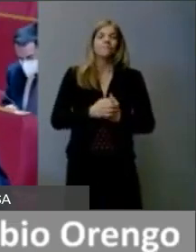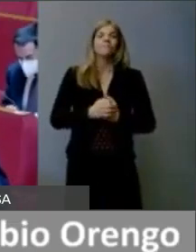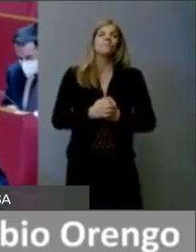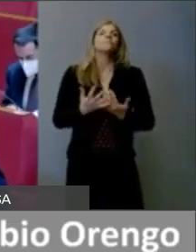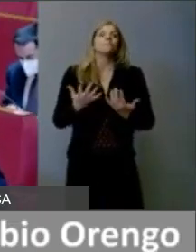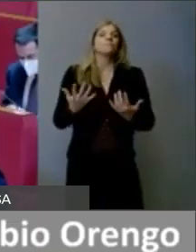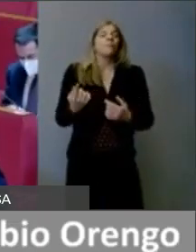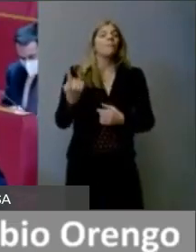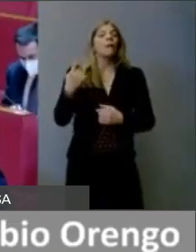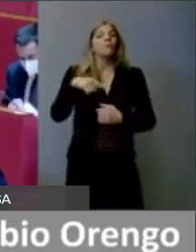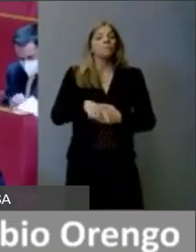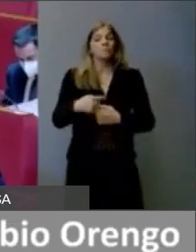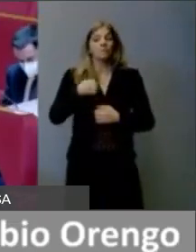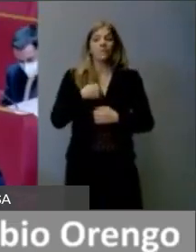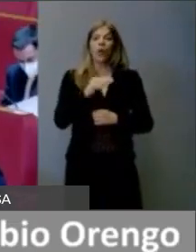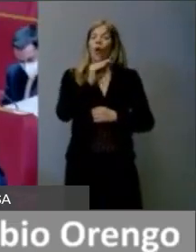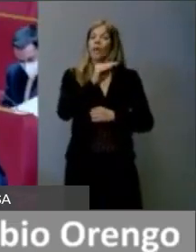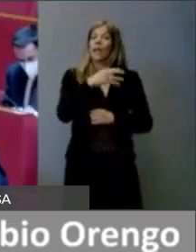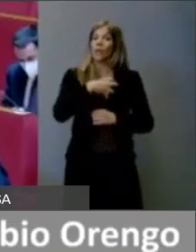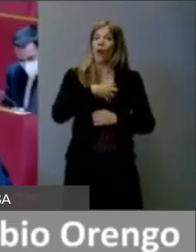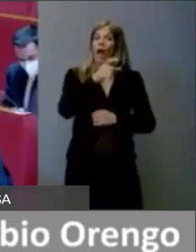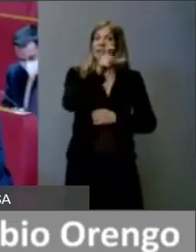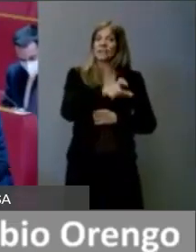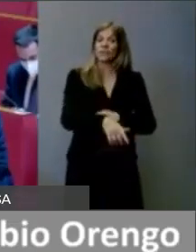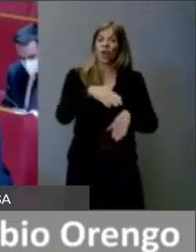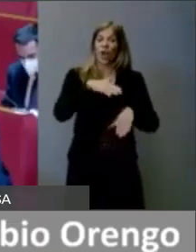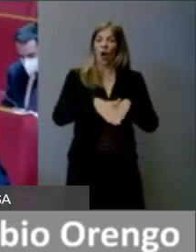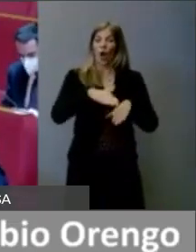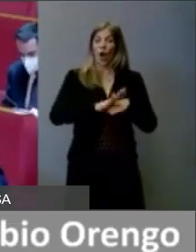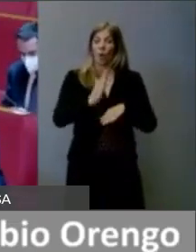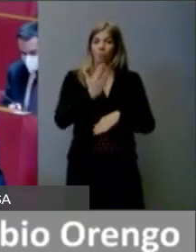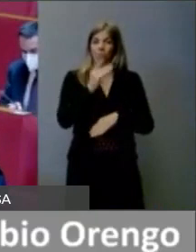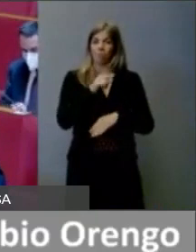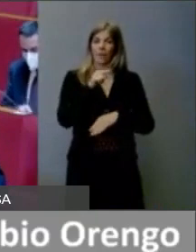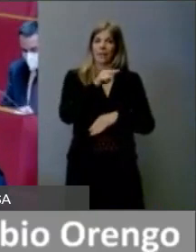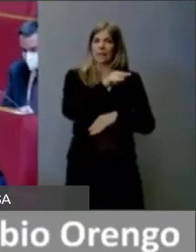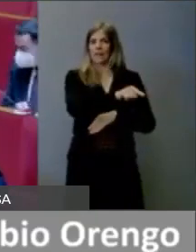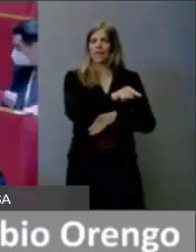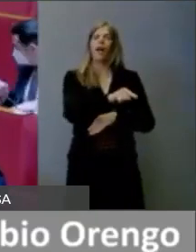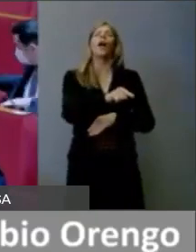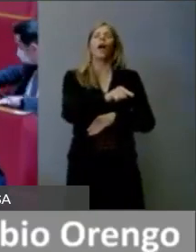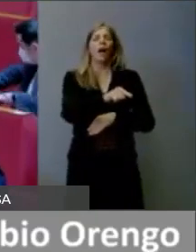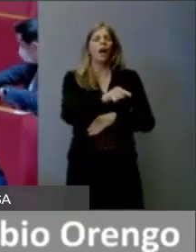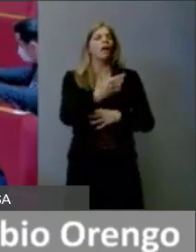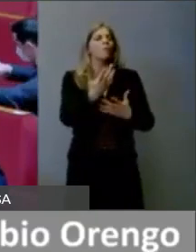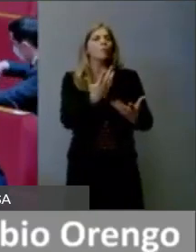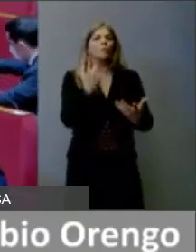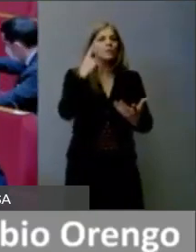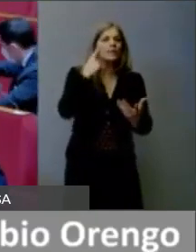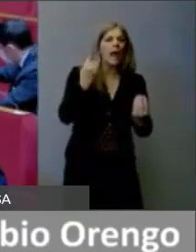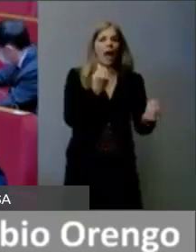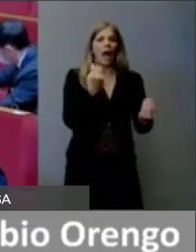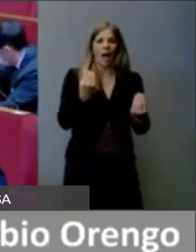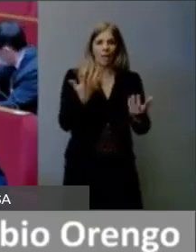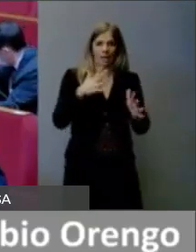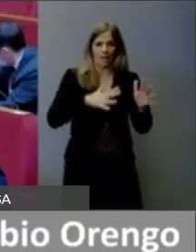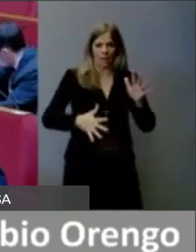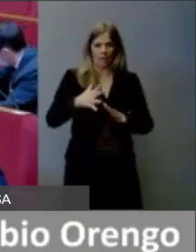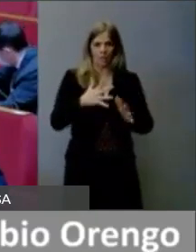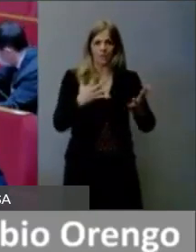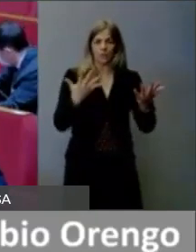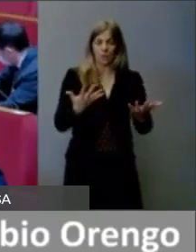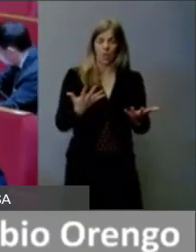io chiedo all'assessore competente notizie in merito con questa interrogazione, ma altrettanto io credo di